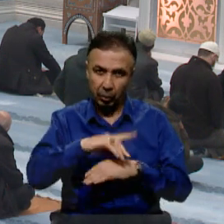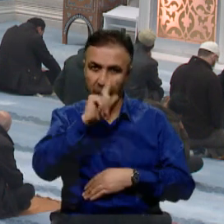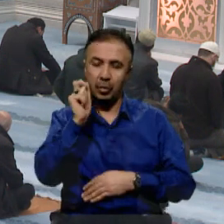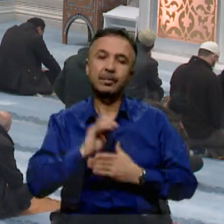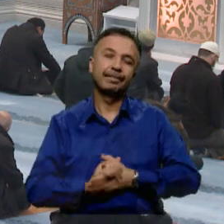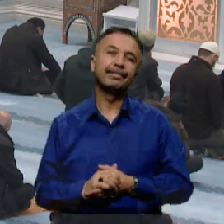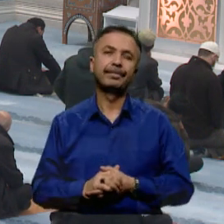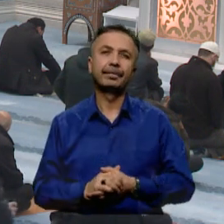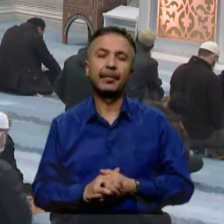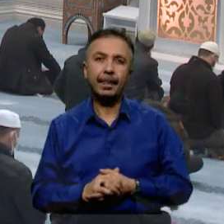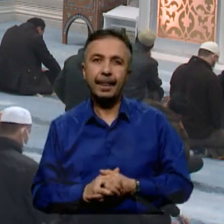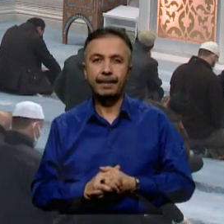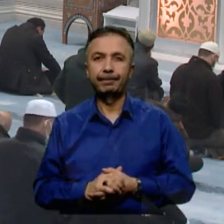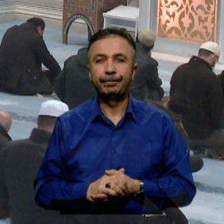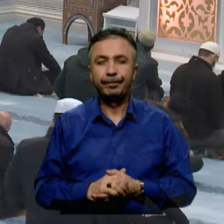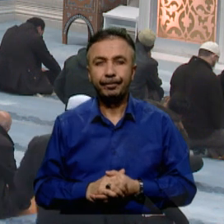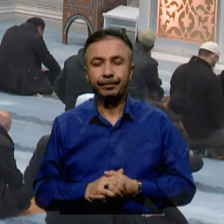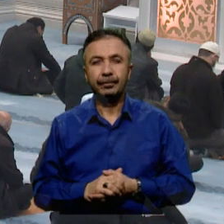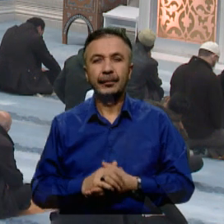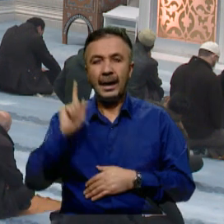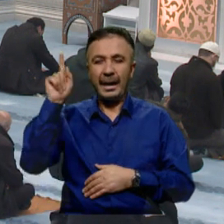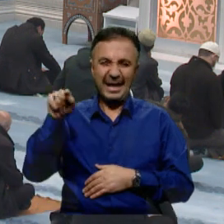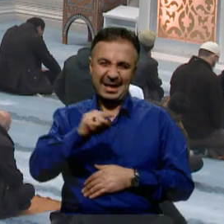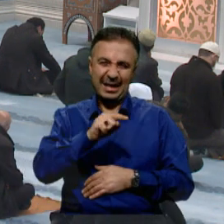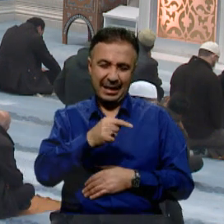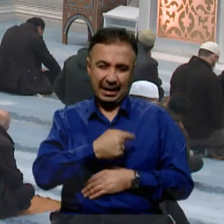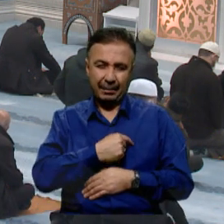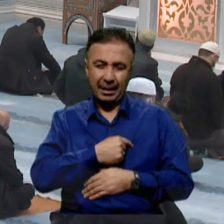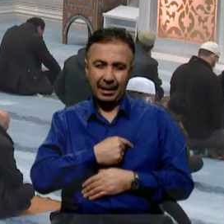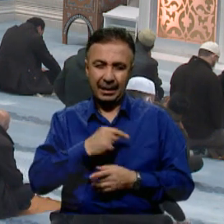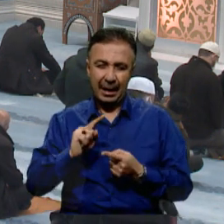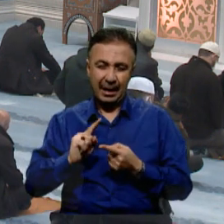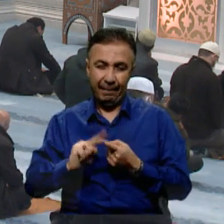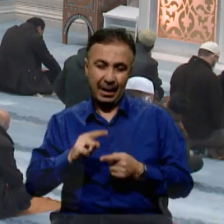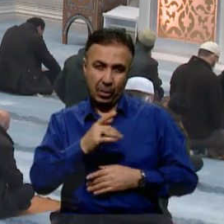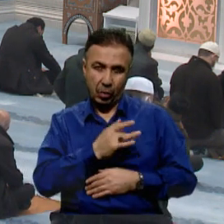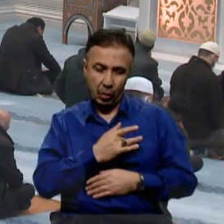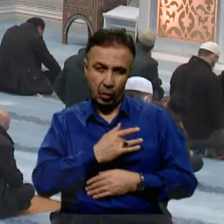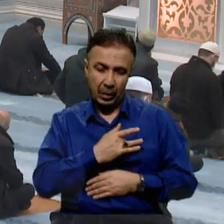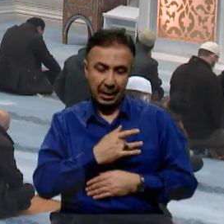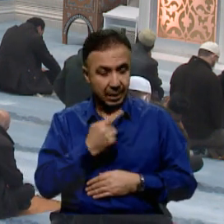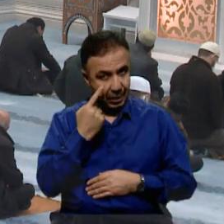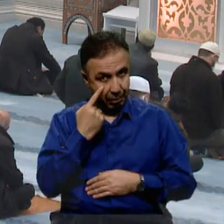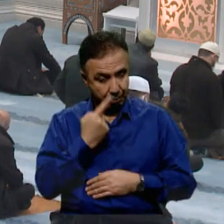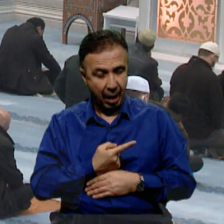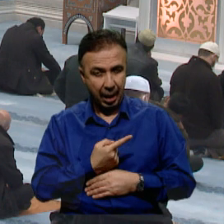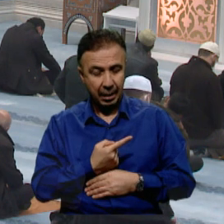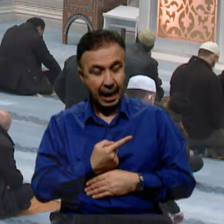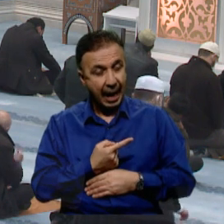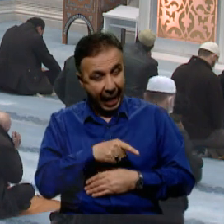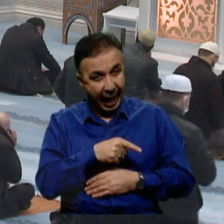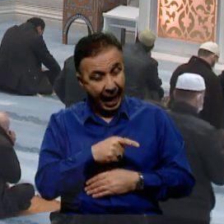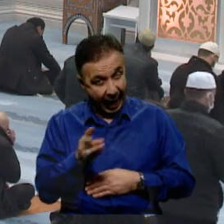اِلَى قُلُوبِكُمْ وَاَعْمَالِكُمْ Allah sizin kalplerinize, gönüllerinize bakar. Eğer ora